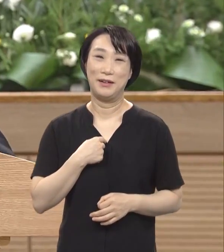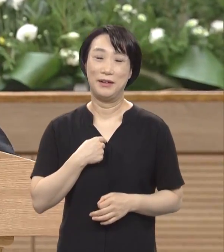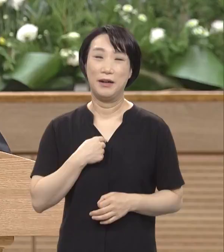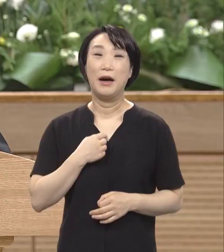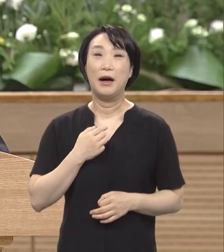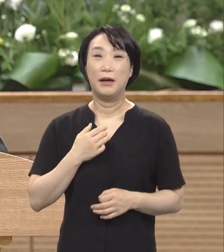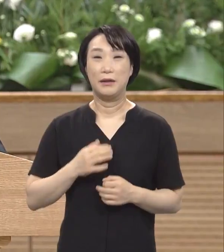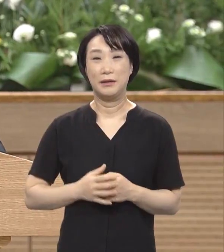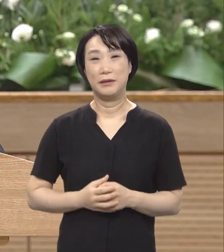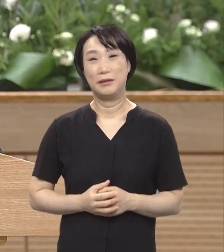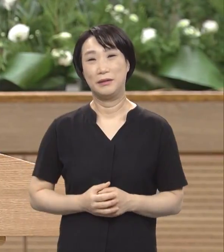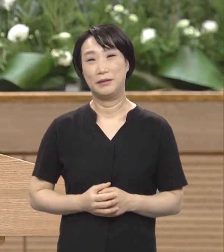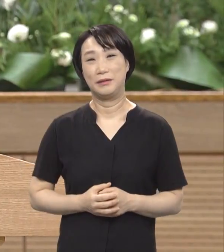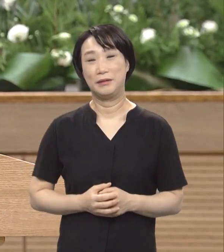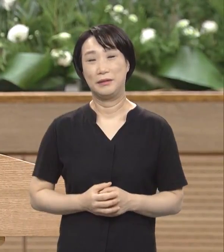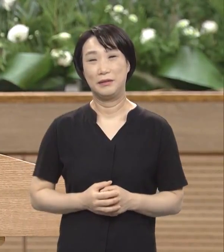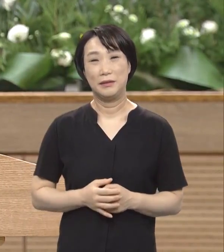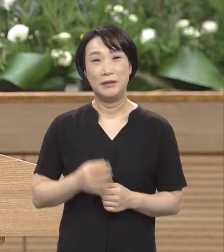스스로